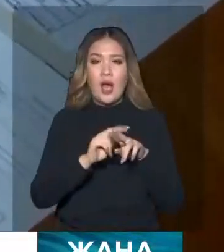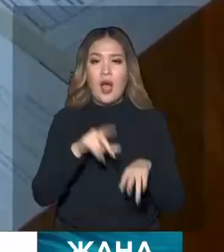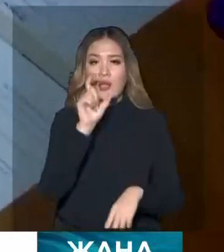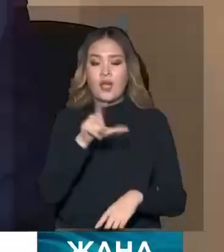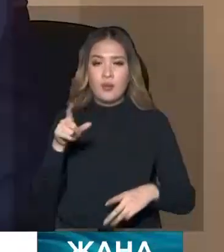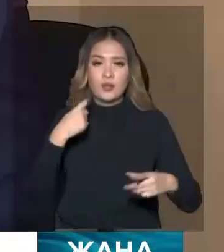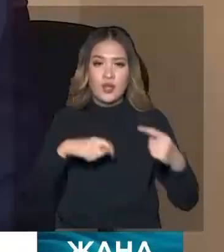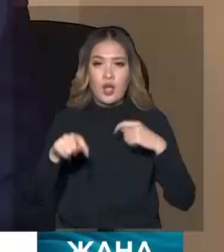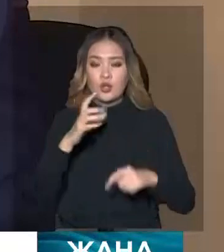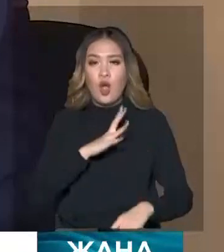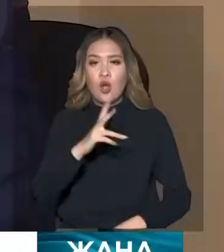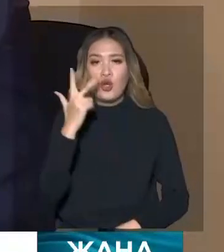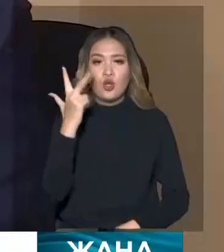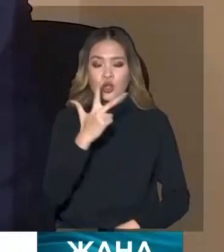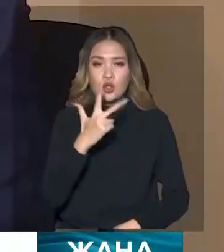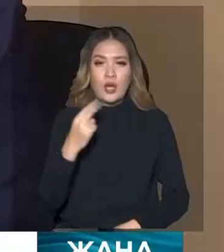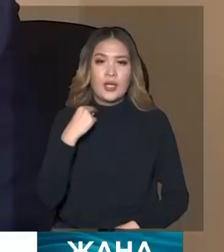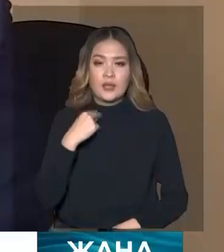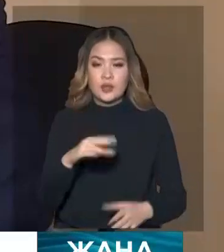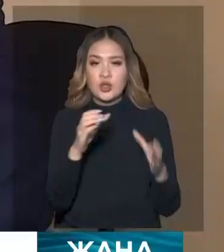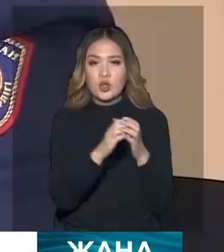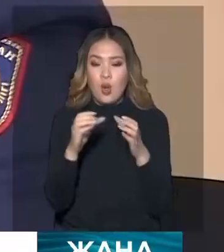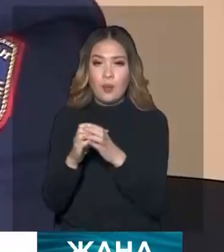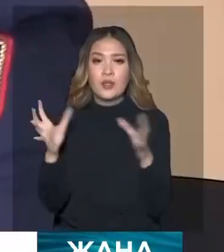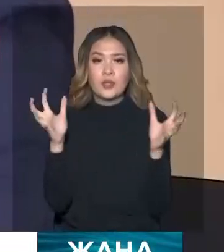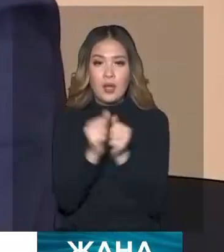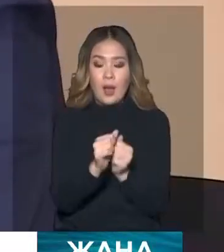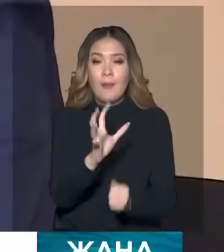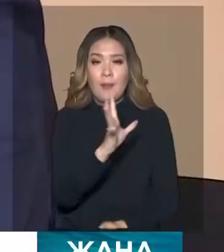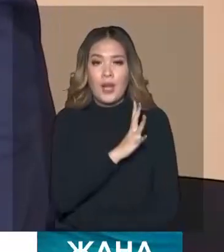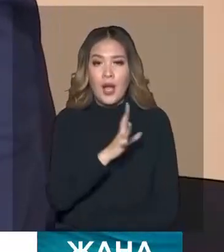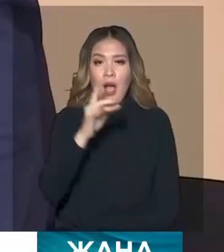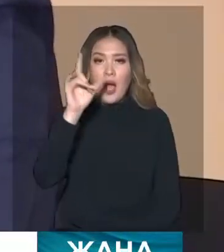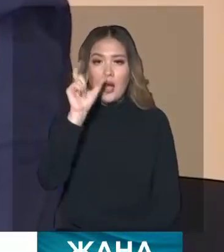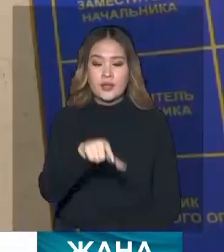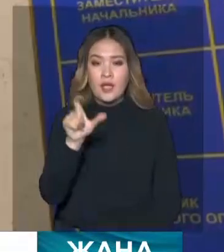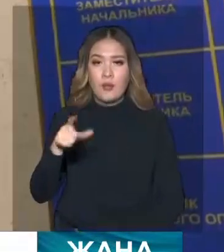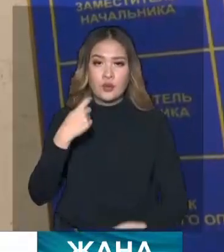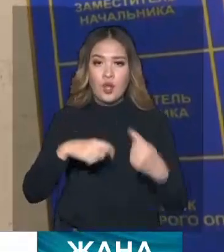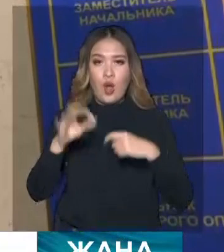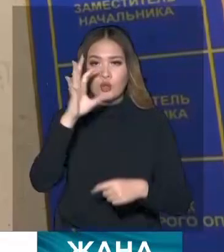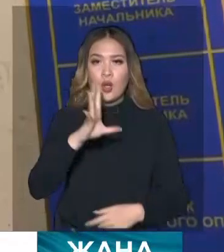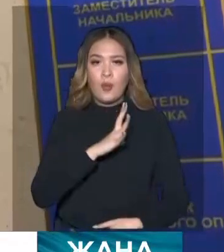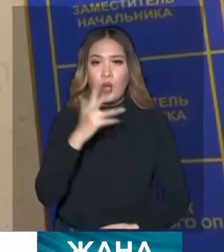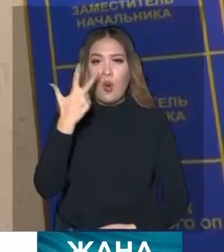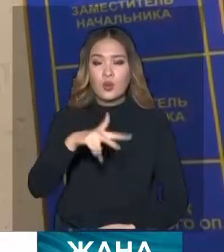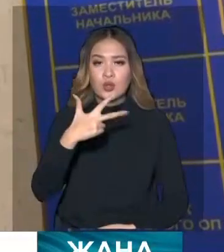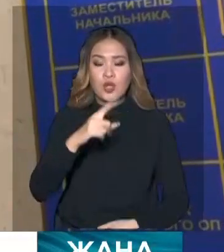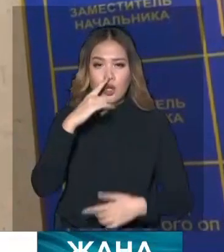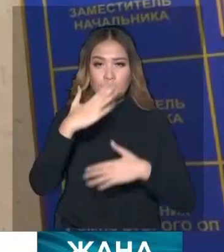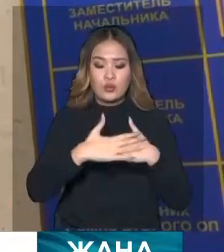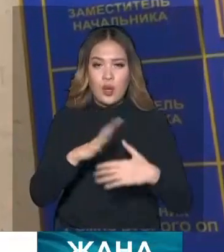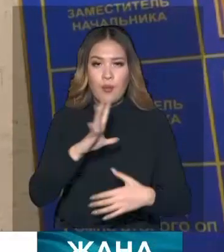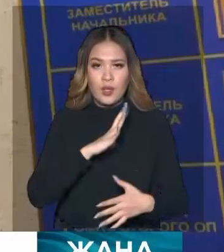саудасымен айналысқан 3 қылмыстық топ қолға түскен. Жалпы осы кезеңде адам саудасына қатысты 30-ға жуық факт